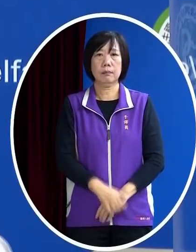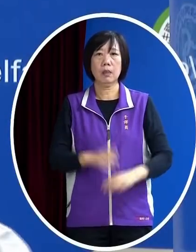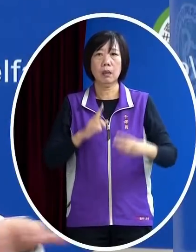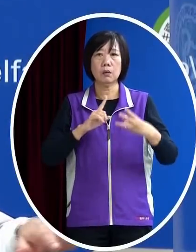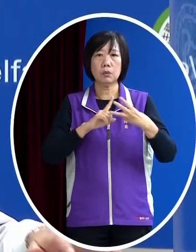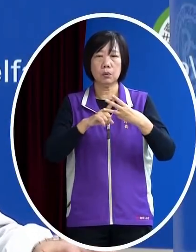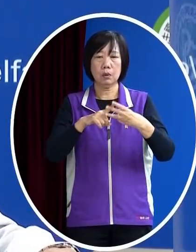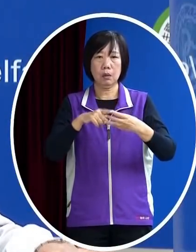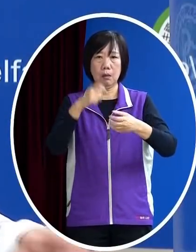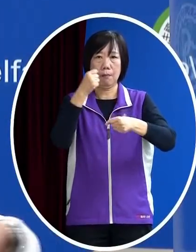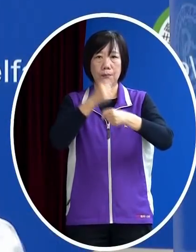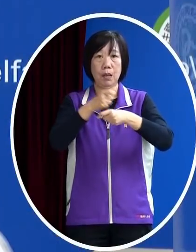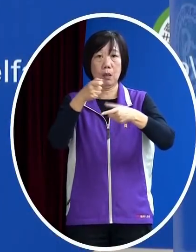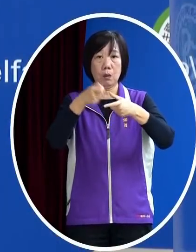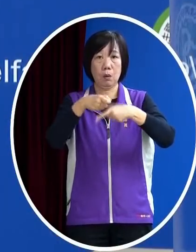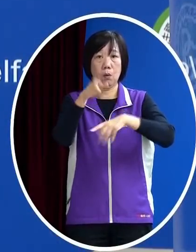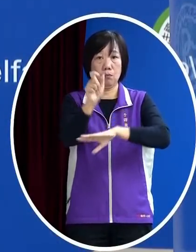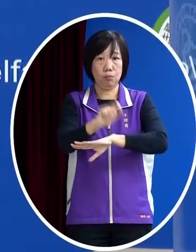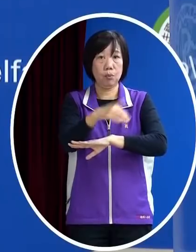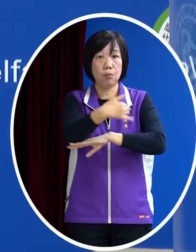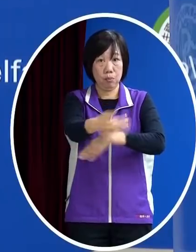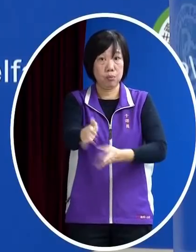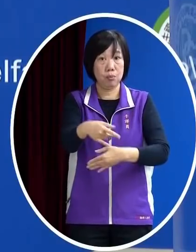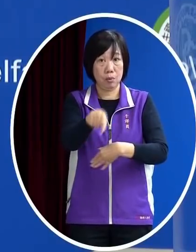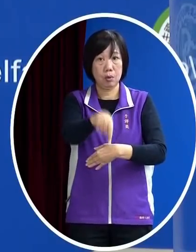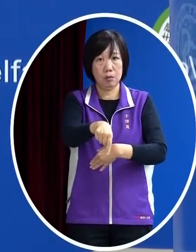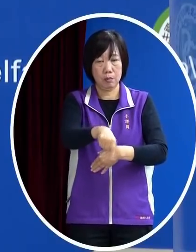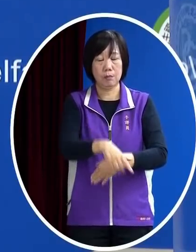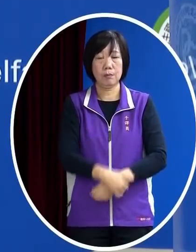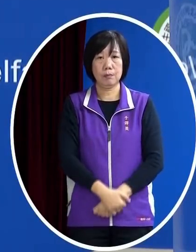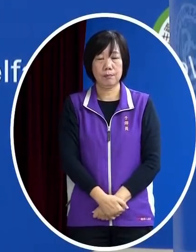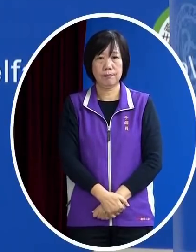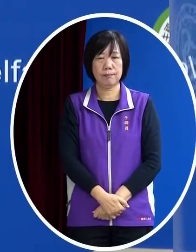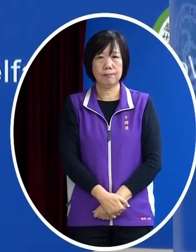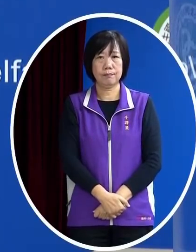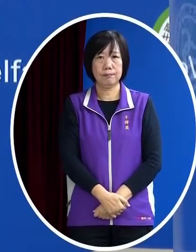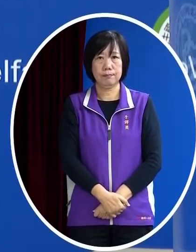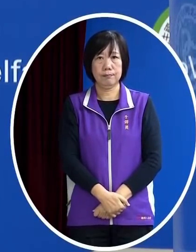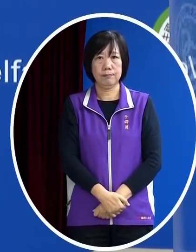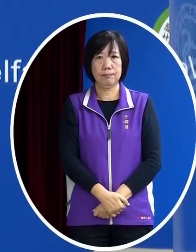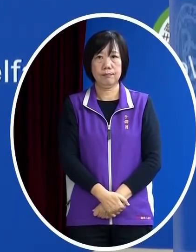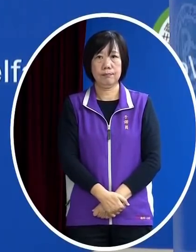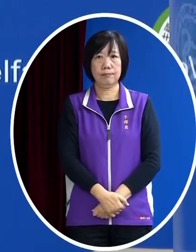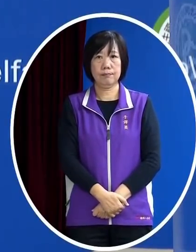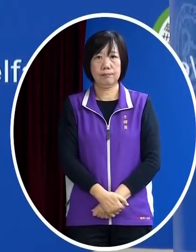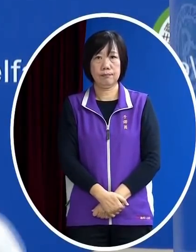公处所，好，主要都是办公的处所在。